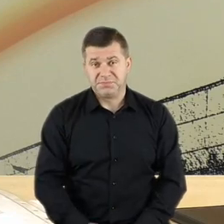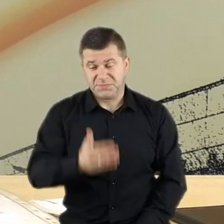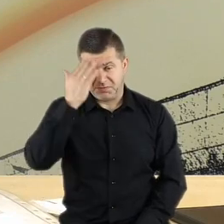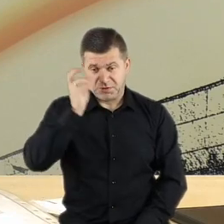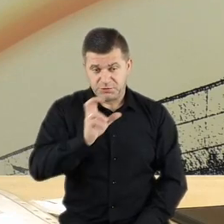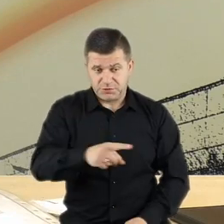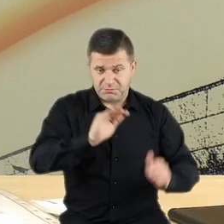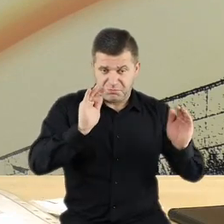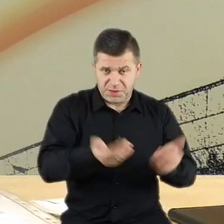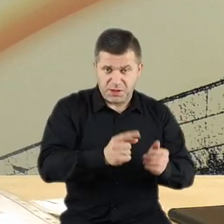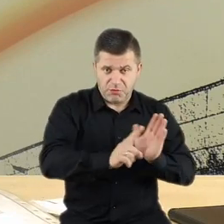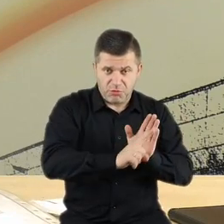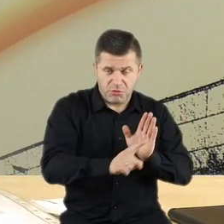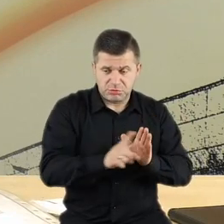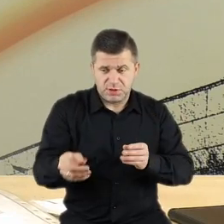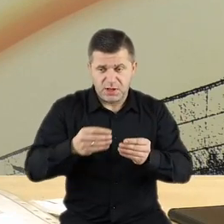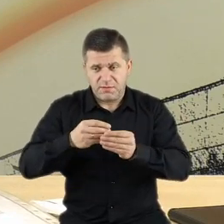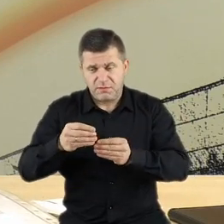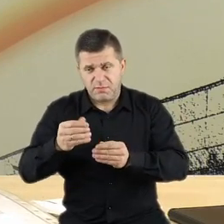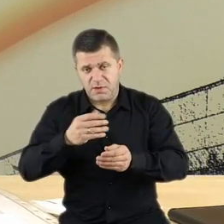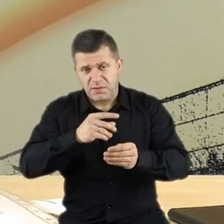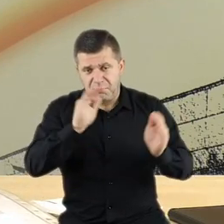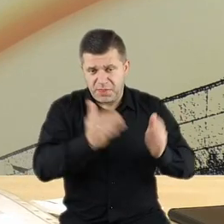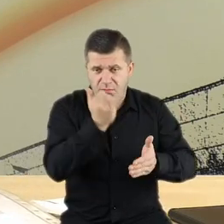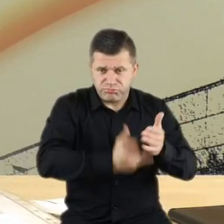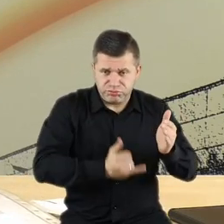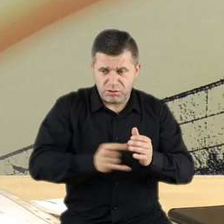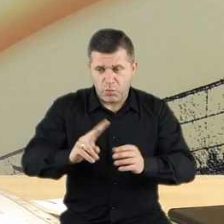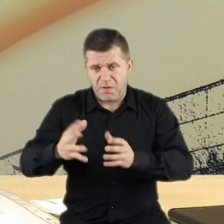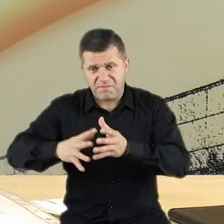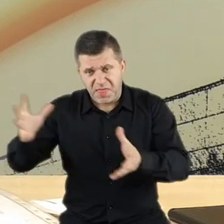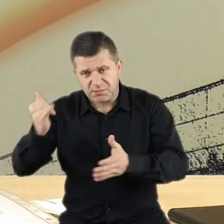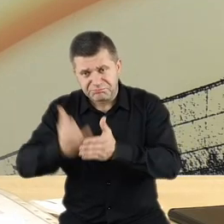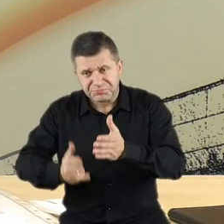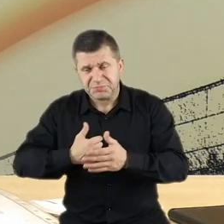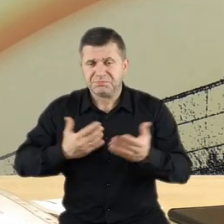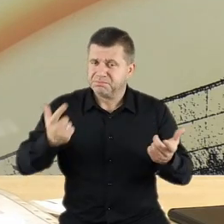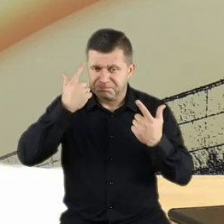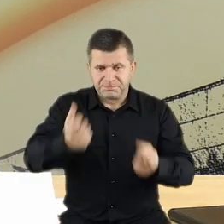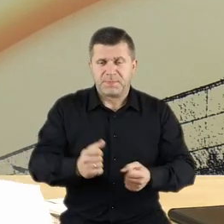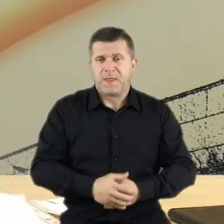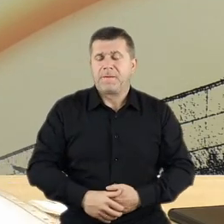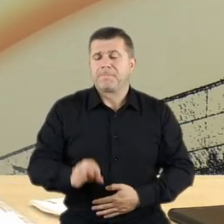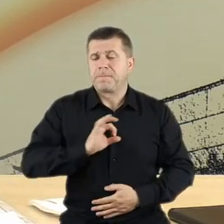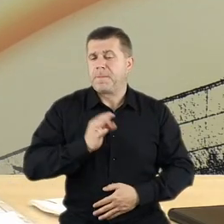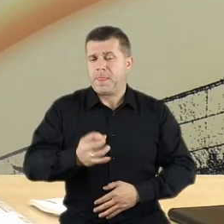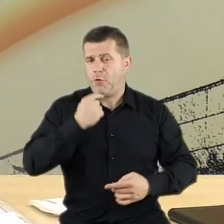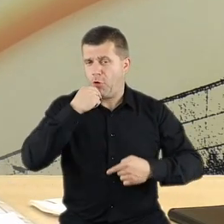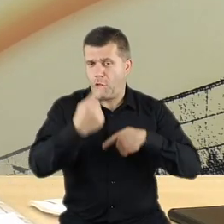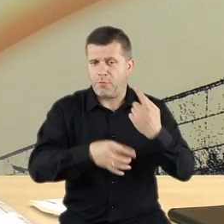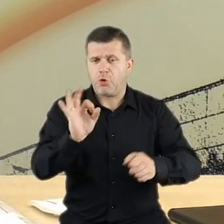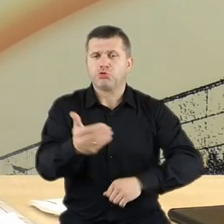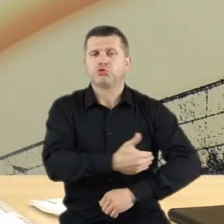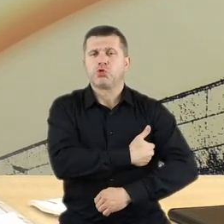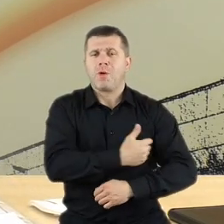chodziło mniej opuściło ale ja Wam teraz opowiem o szkole do jakiej